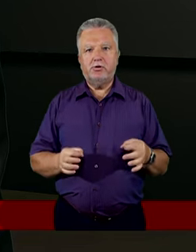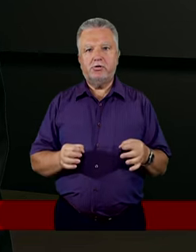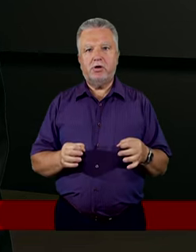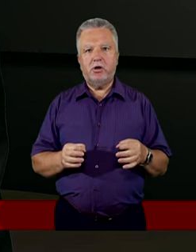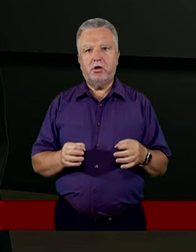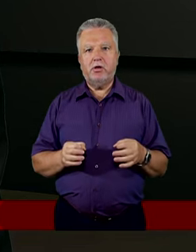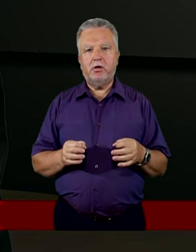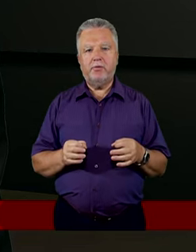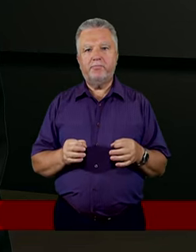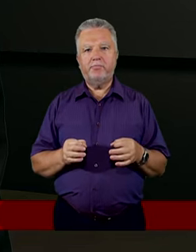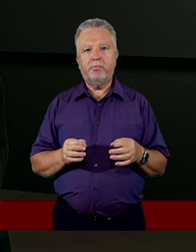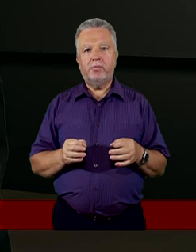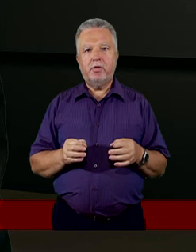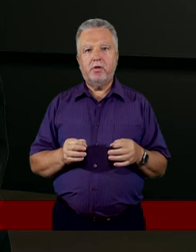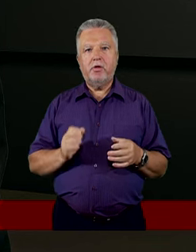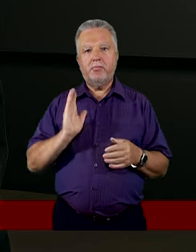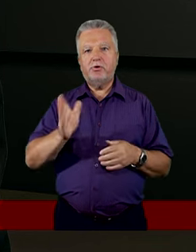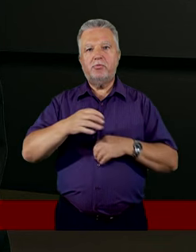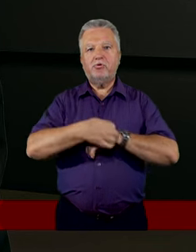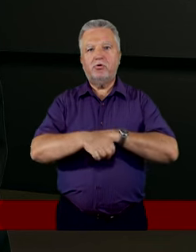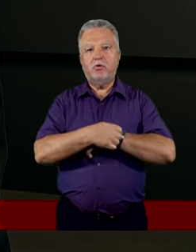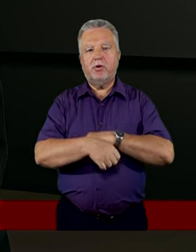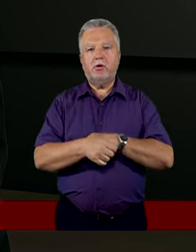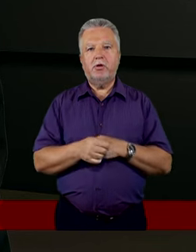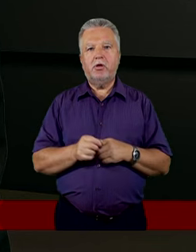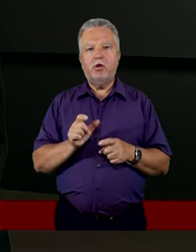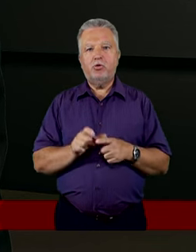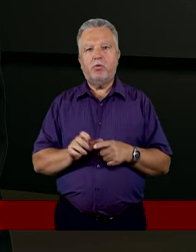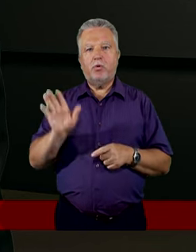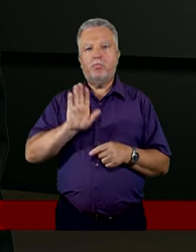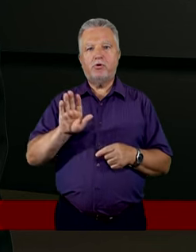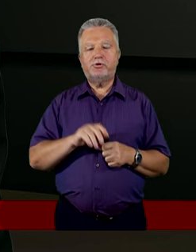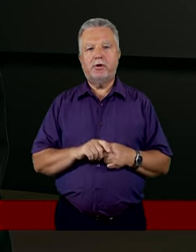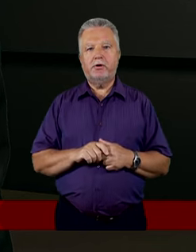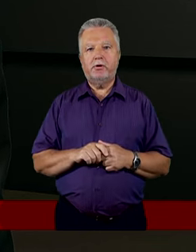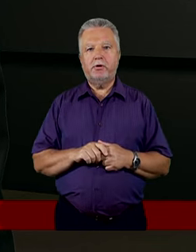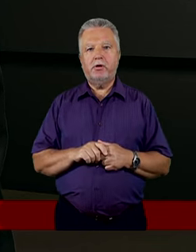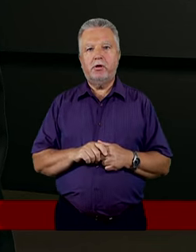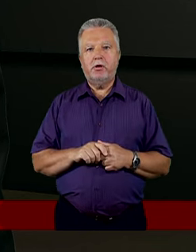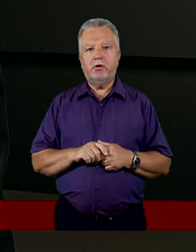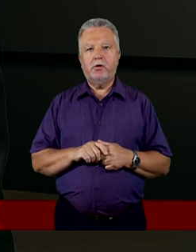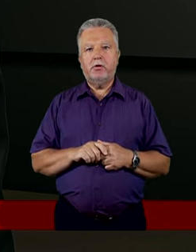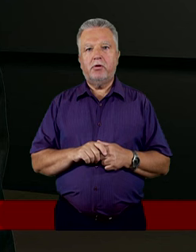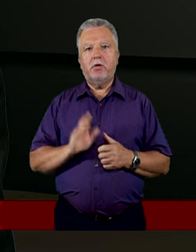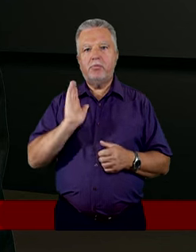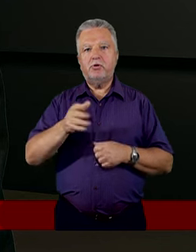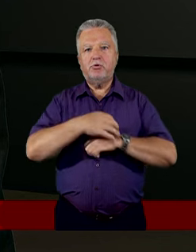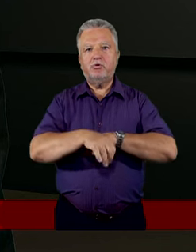Dzisiaj pochylimy się nad studium Słowa Bożego, nad kwestią